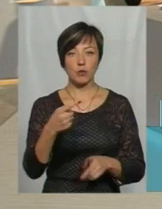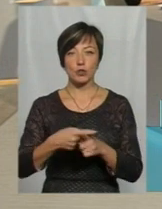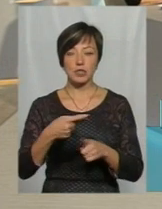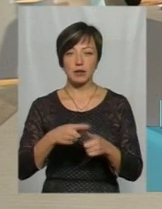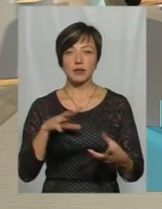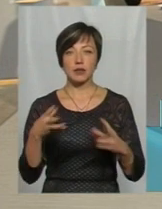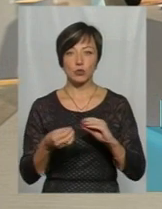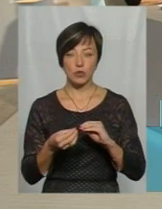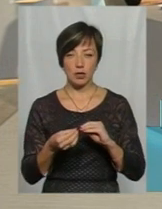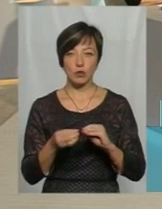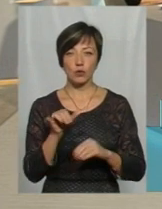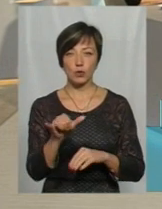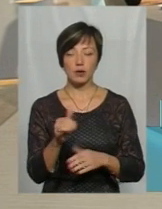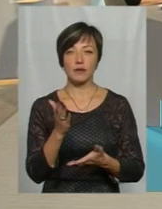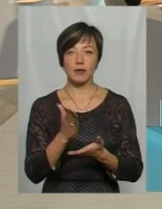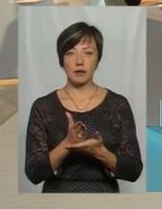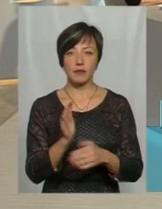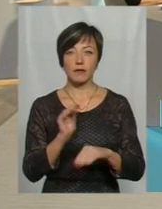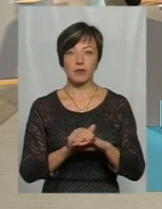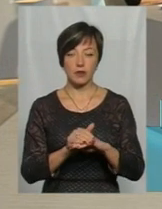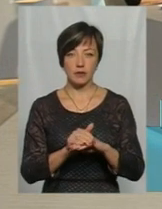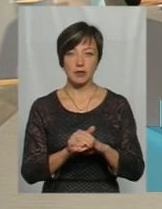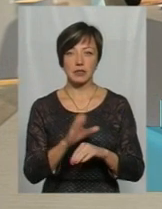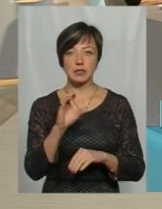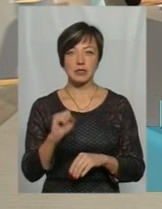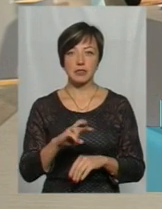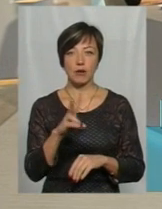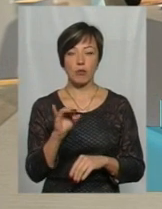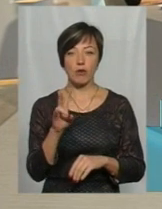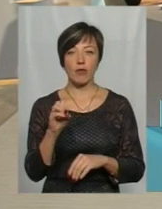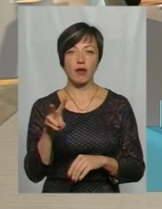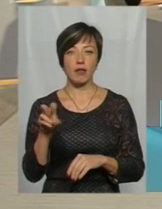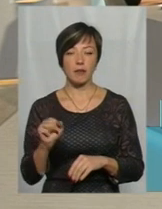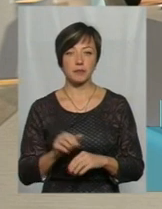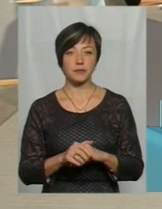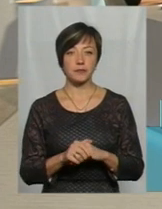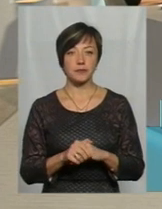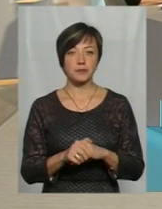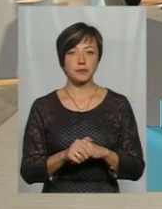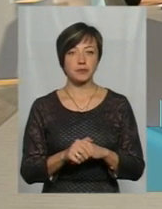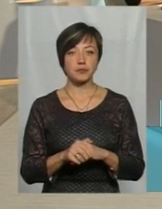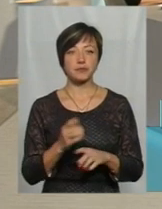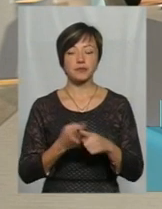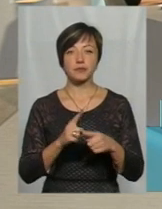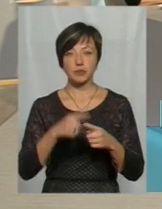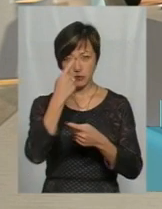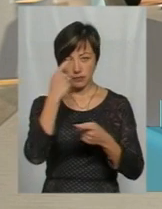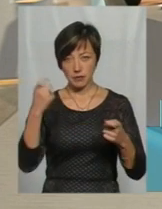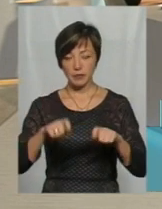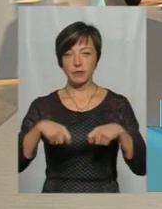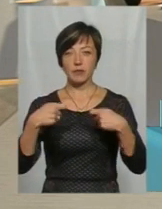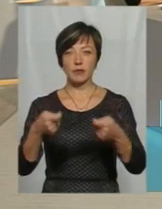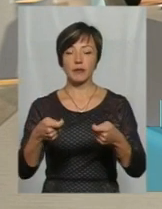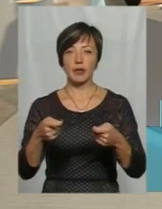позитивних результатів, у яких виділена сальмонелла ентерітідіс. Цю інформацію ми